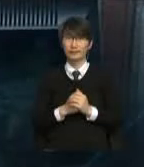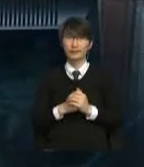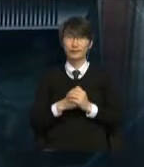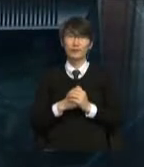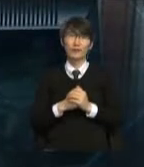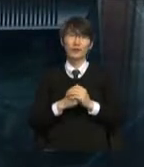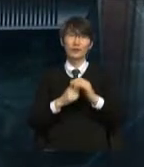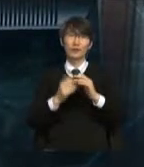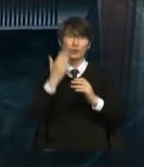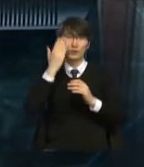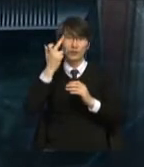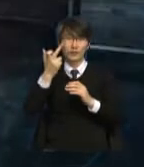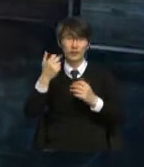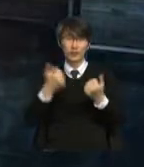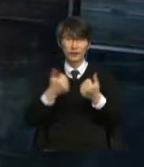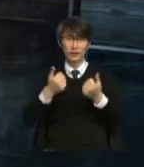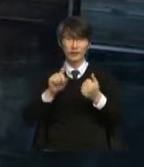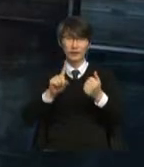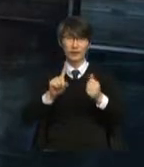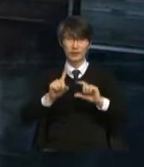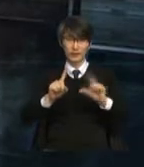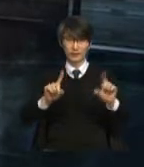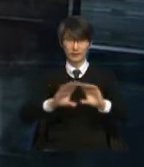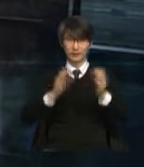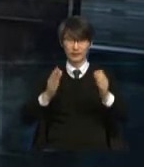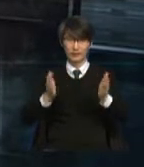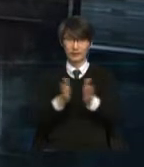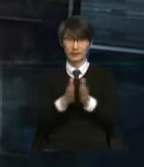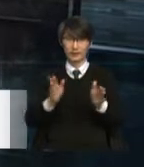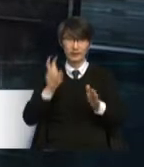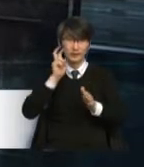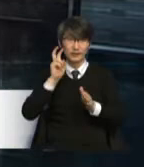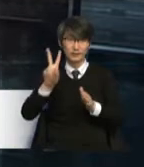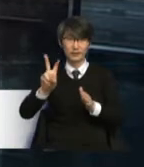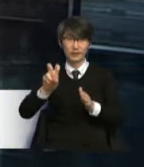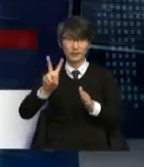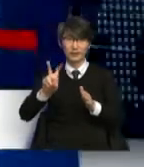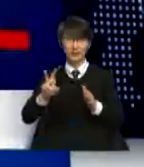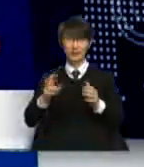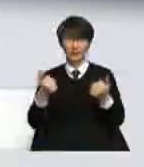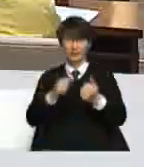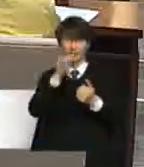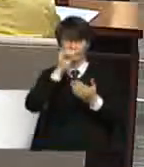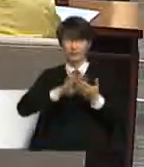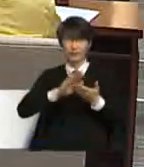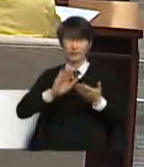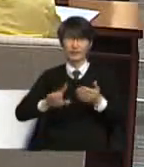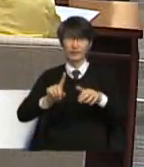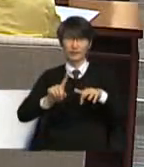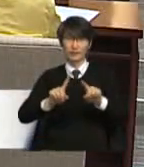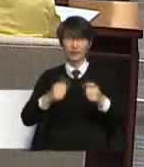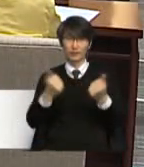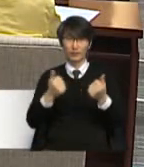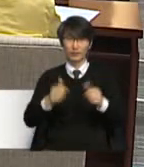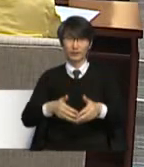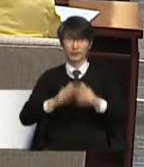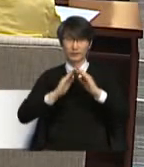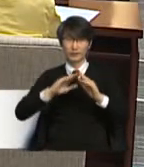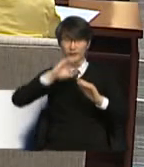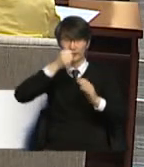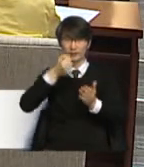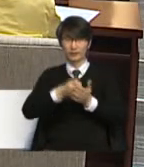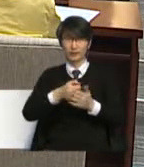용상 도의회 정례회 가 지난 1일 계획 을 시작으로 22일간의 일정에 들어갔습니다 제 1차 본회의에서 구성된